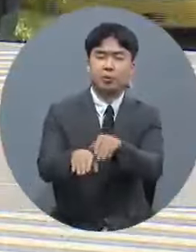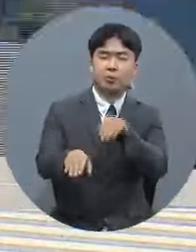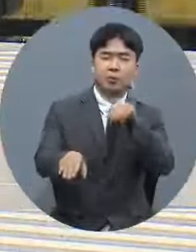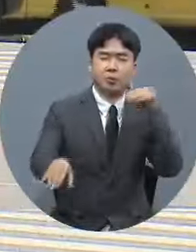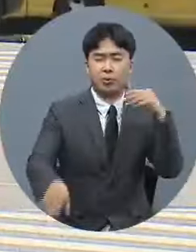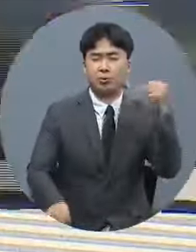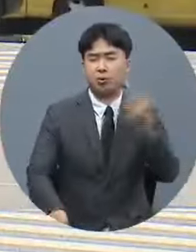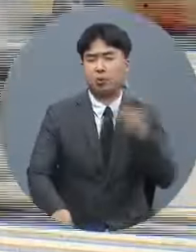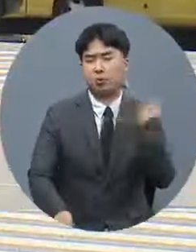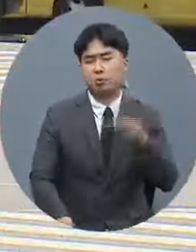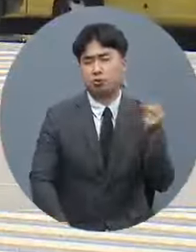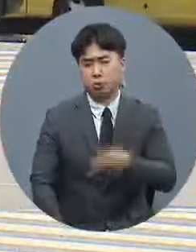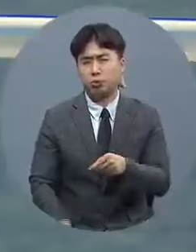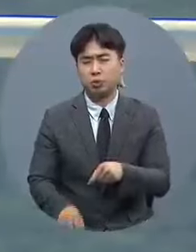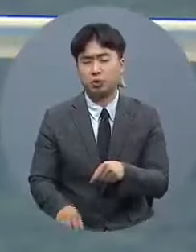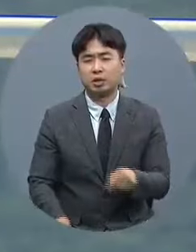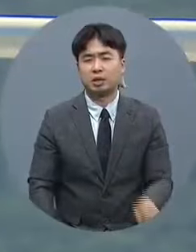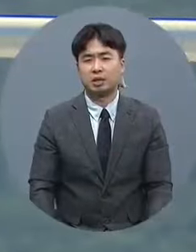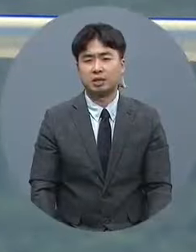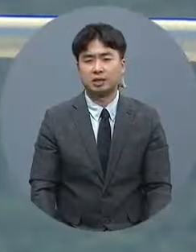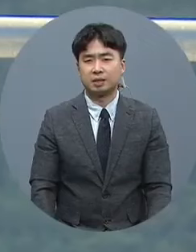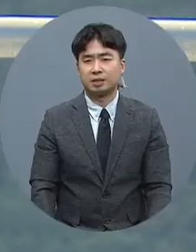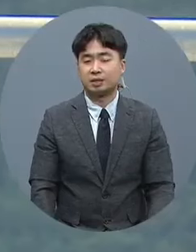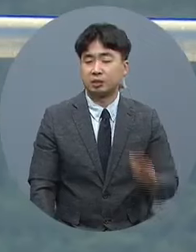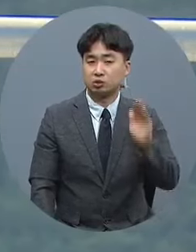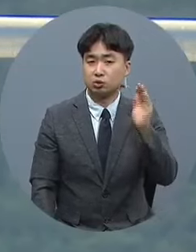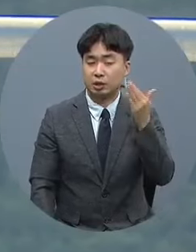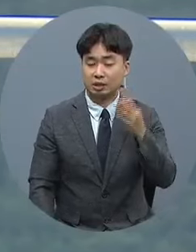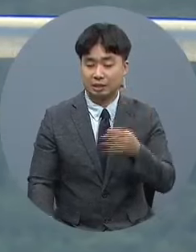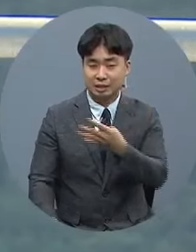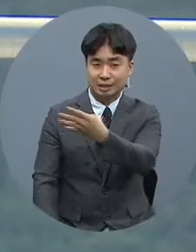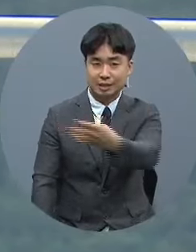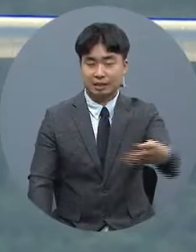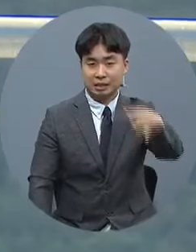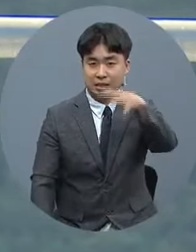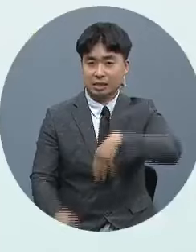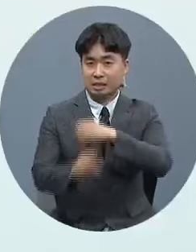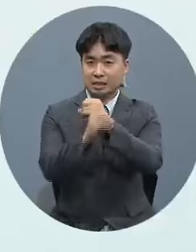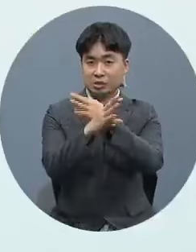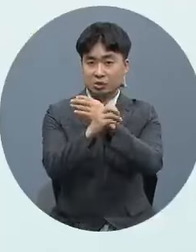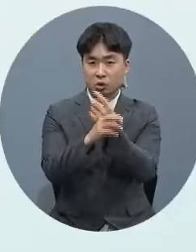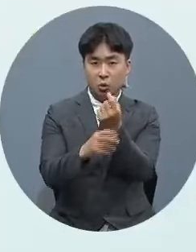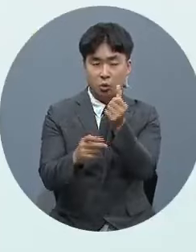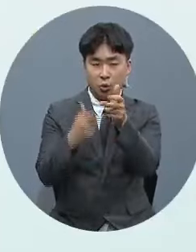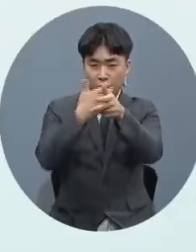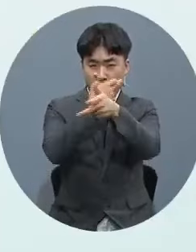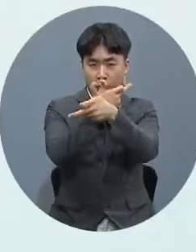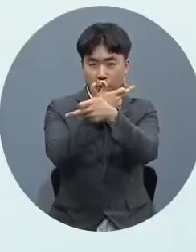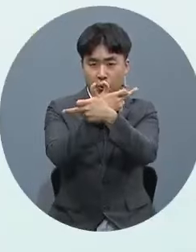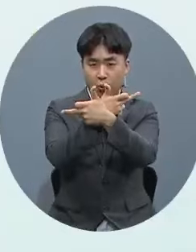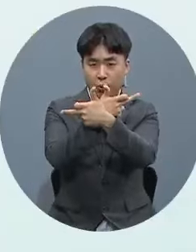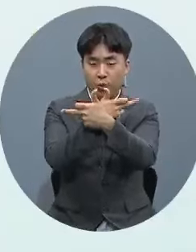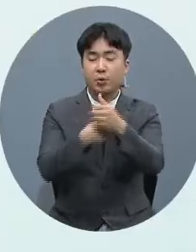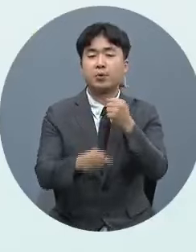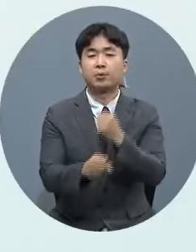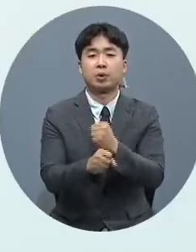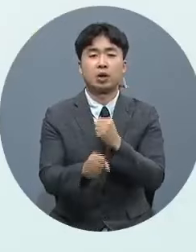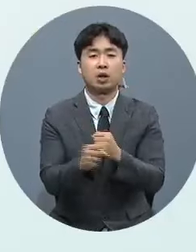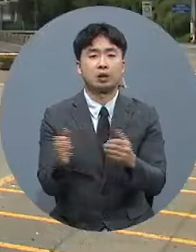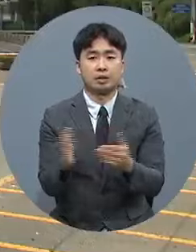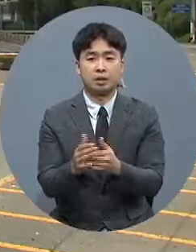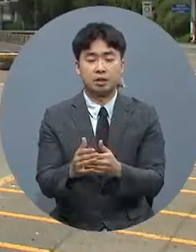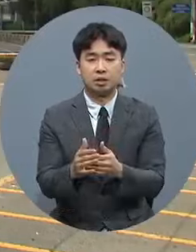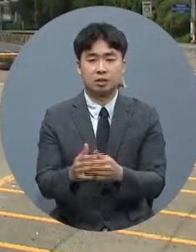정체가 자주 빚어지는 곳입니다. 최근 이 사거리 신호등마다 위쪽에 작은 카메라가 양방향으로